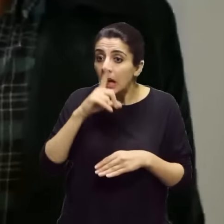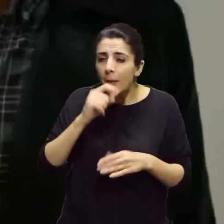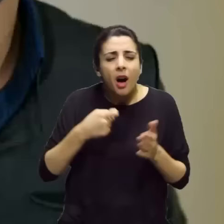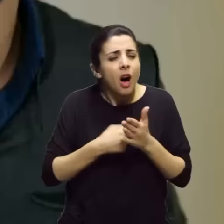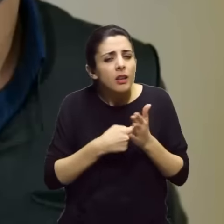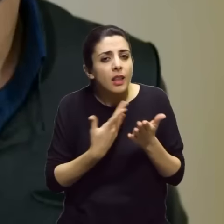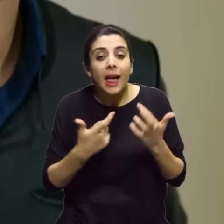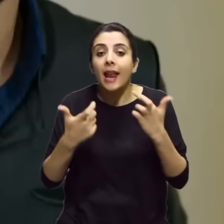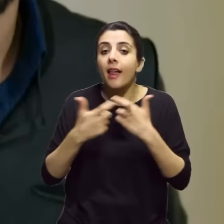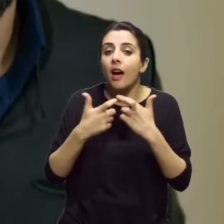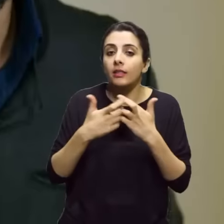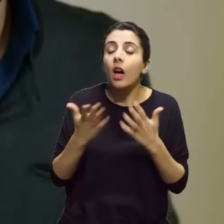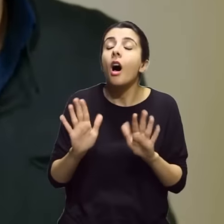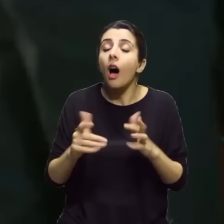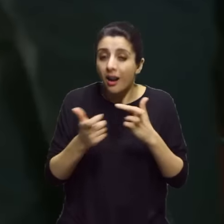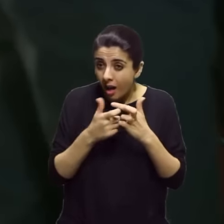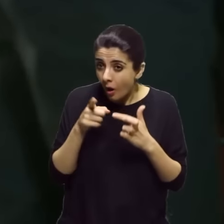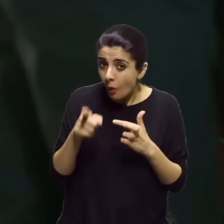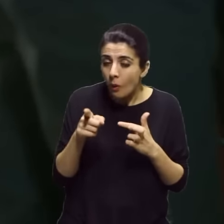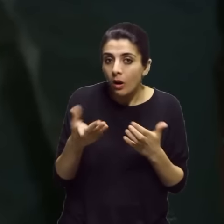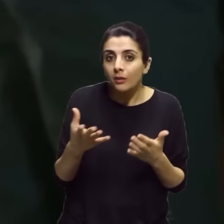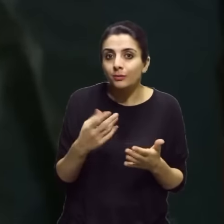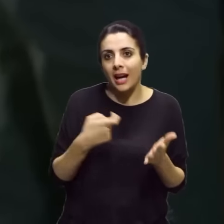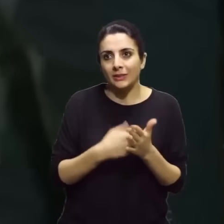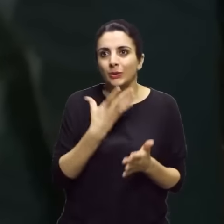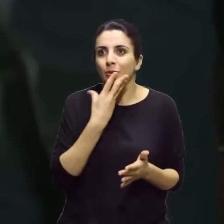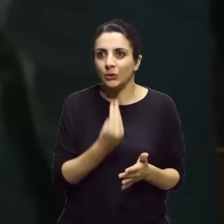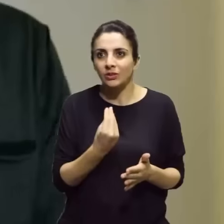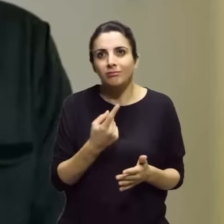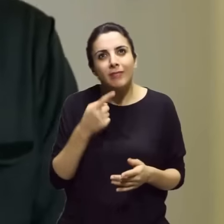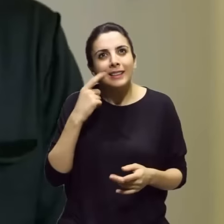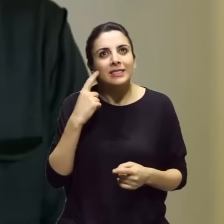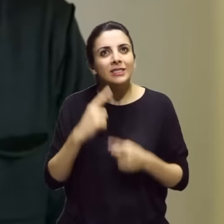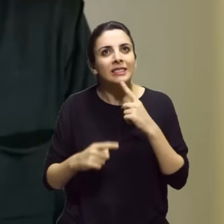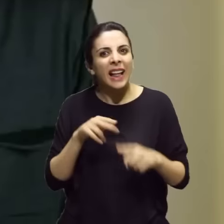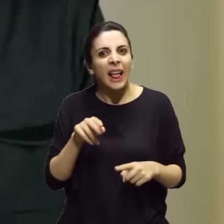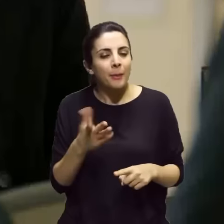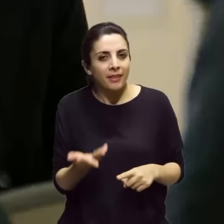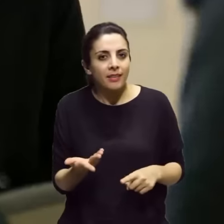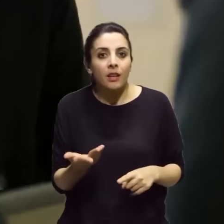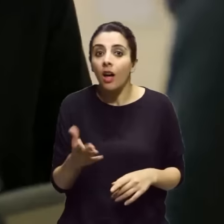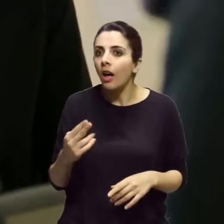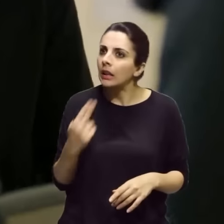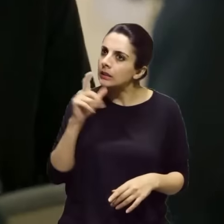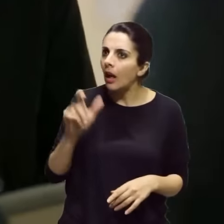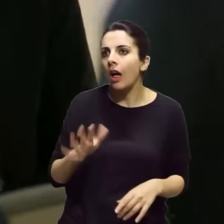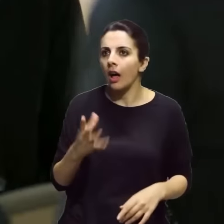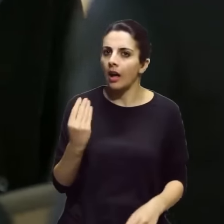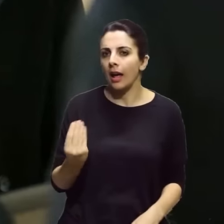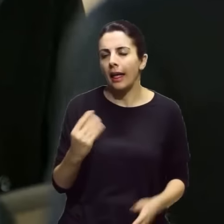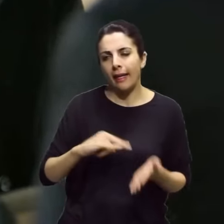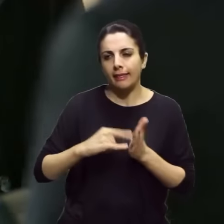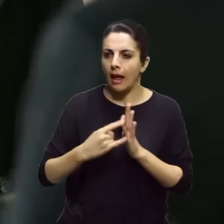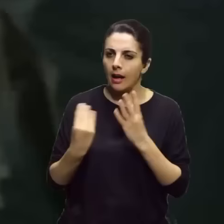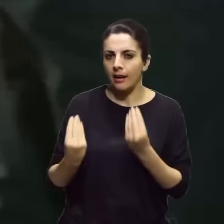ya. Neydi adı? Reyhan. Heh, Reyhan. Çok güzel isim. Otantik. Kendi de fena sayılmaz.